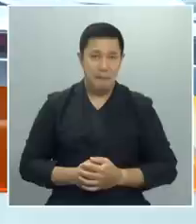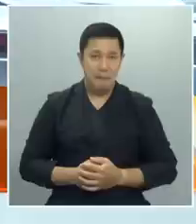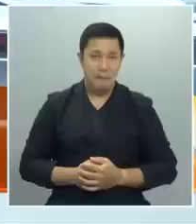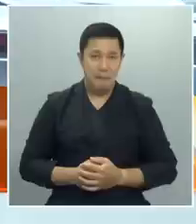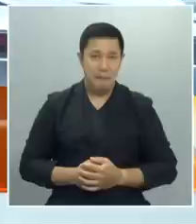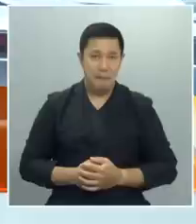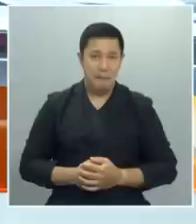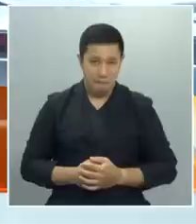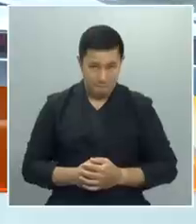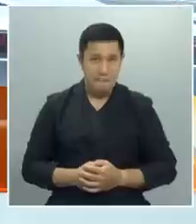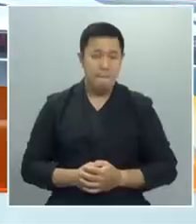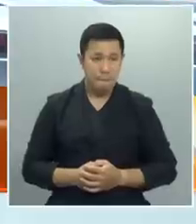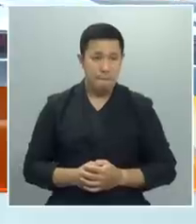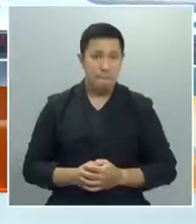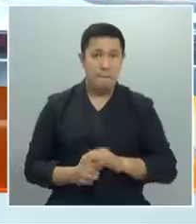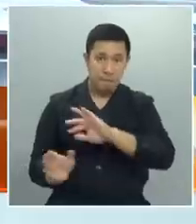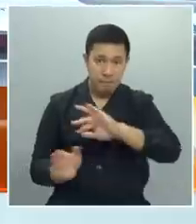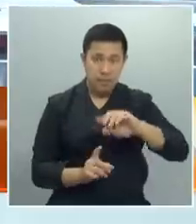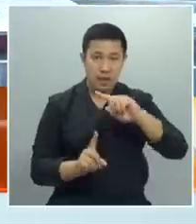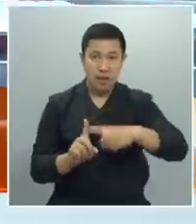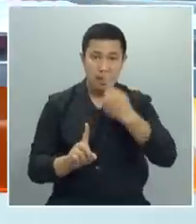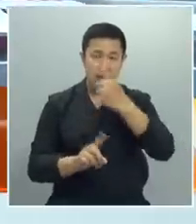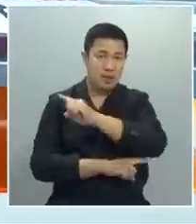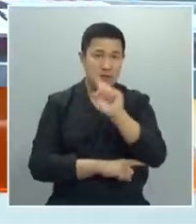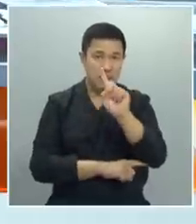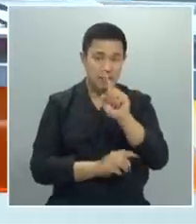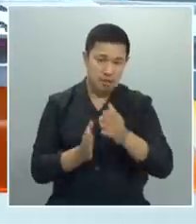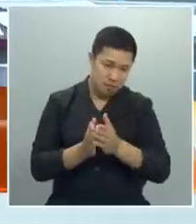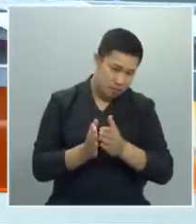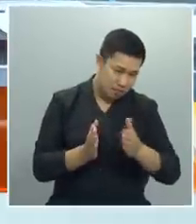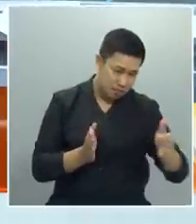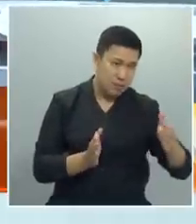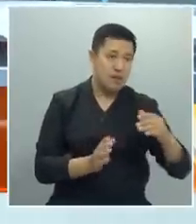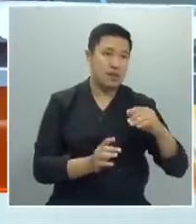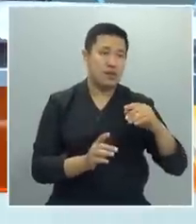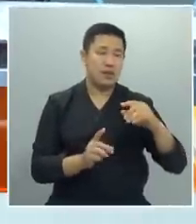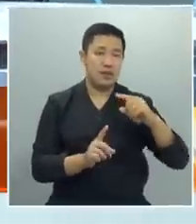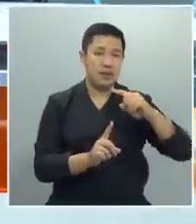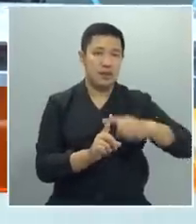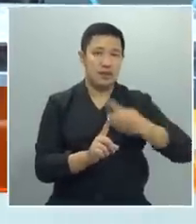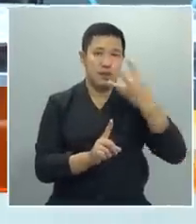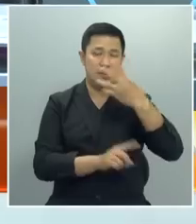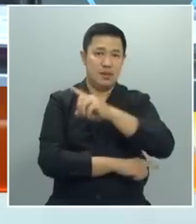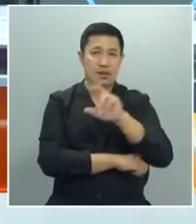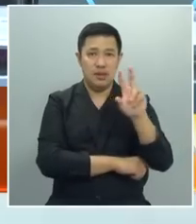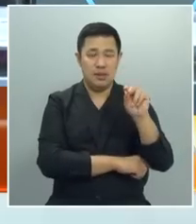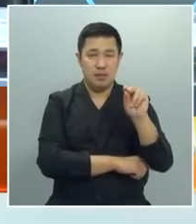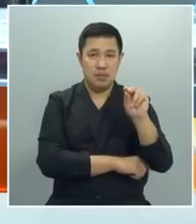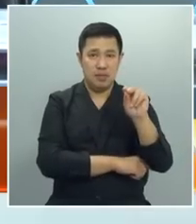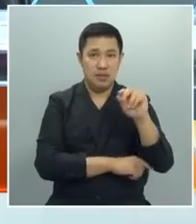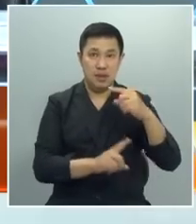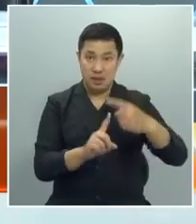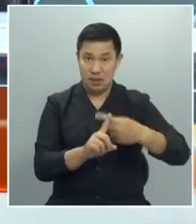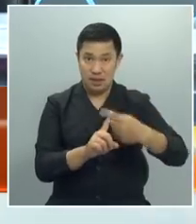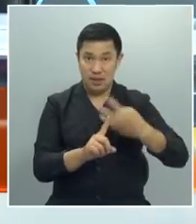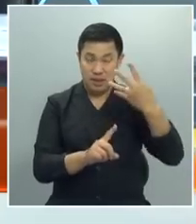ท่านผู้ชมครับ 1มกราคมเป็นต้นไปจนกระทั่งถึง 30เมษายนรอบหน้า 4เดือน